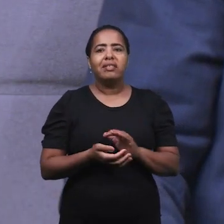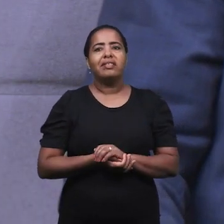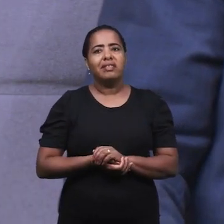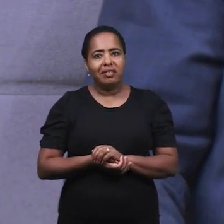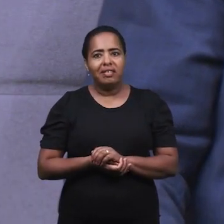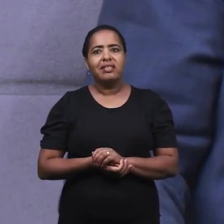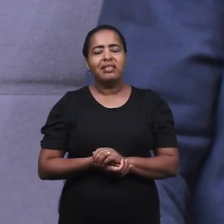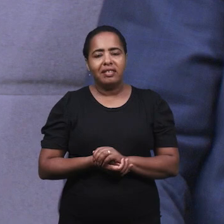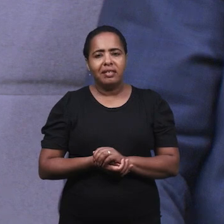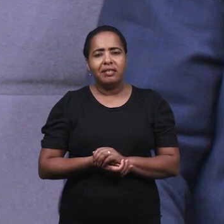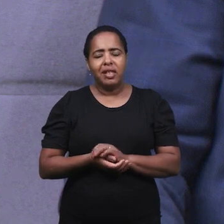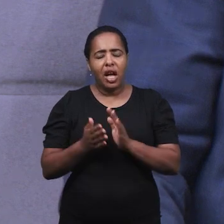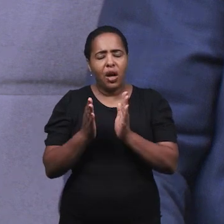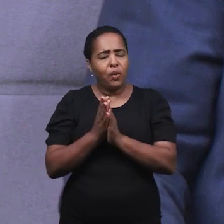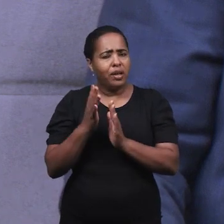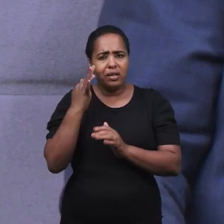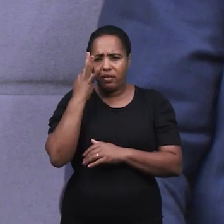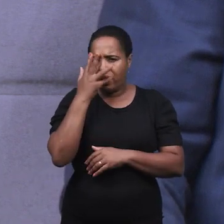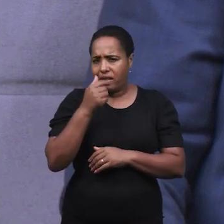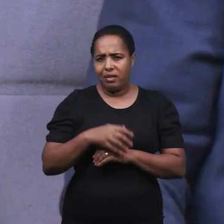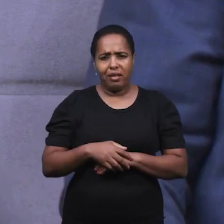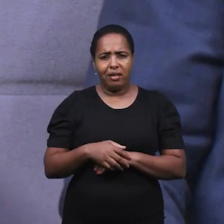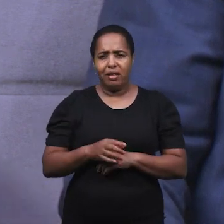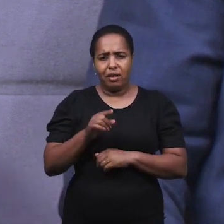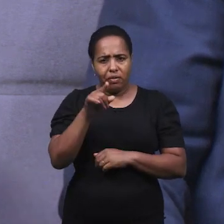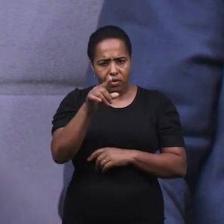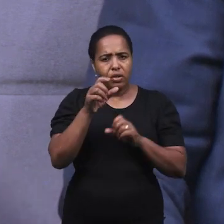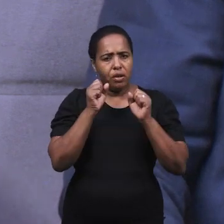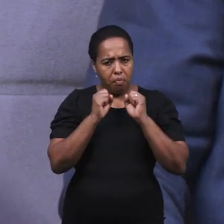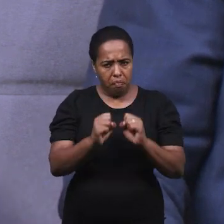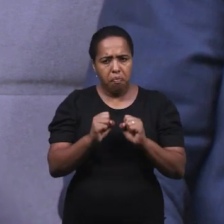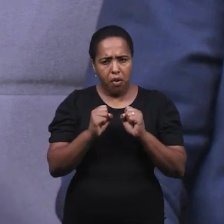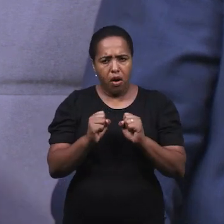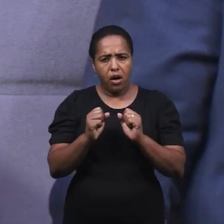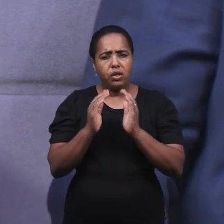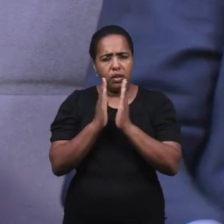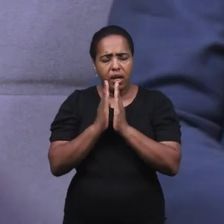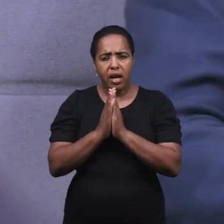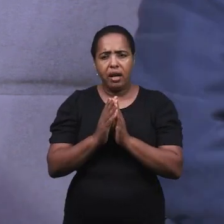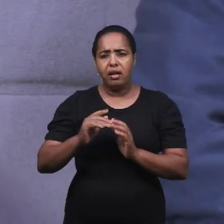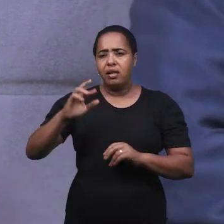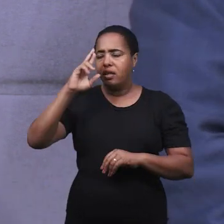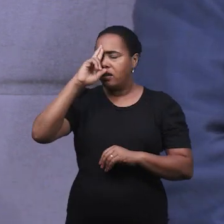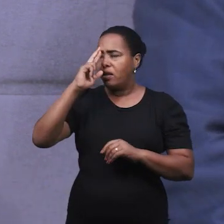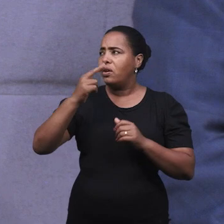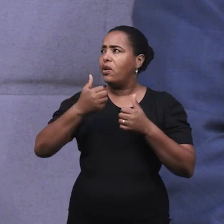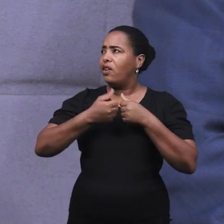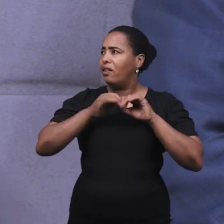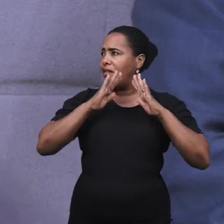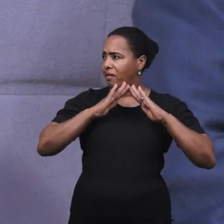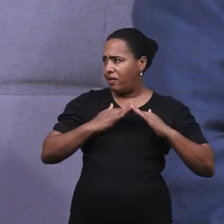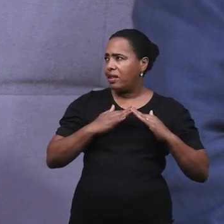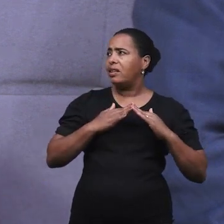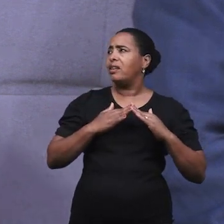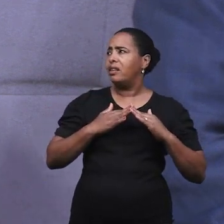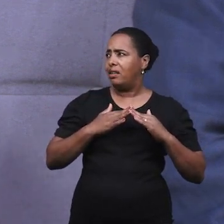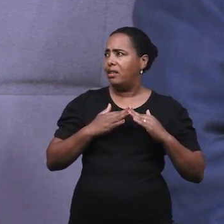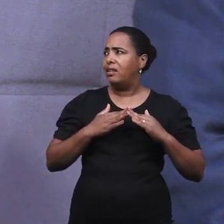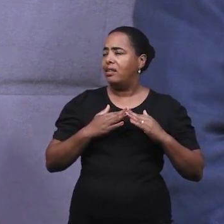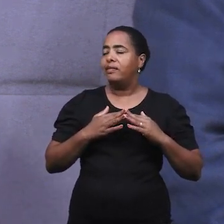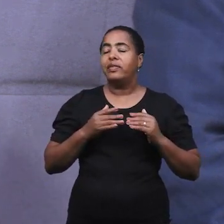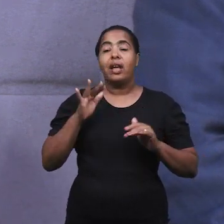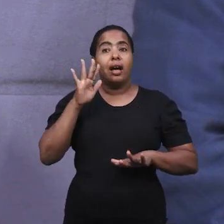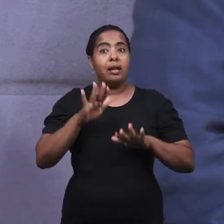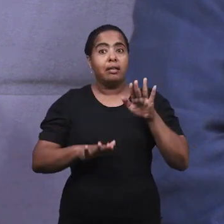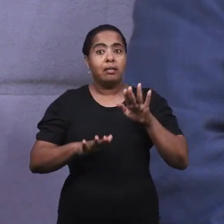faire. Reste avec moi, Seigneur. Et des fois, nous sommes dans des moments de la vie qui